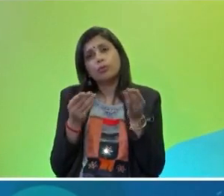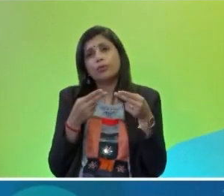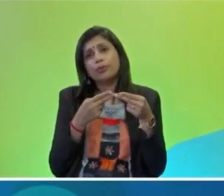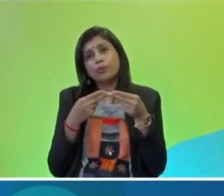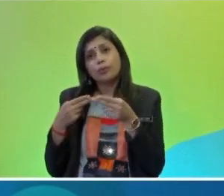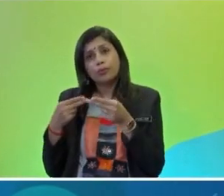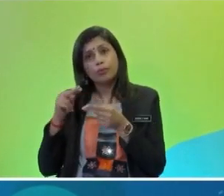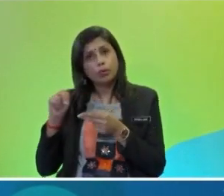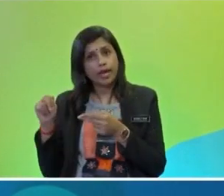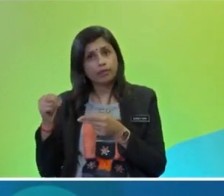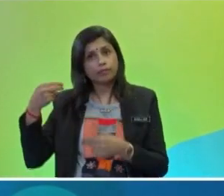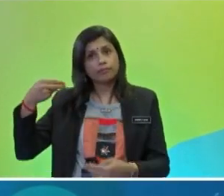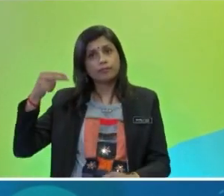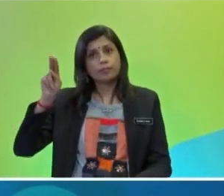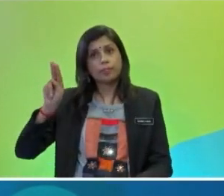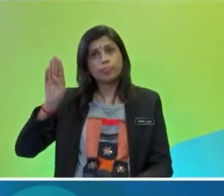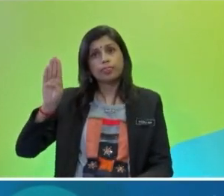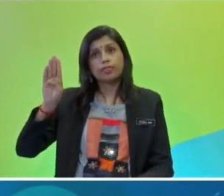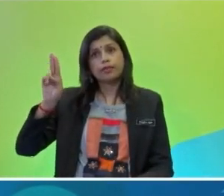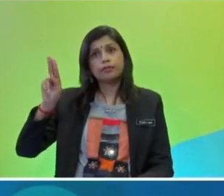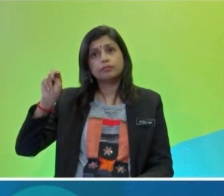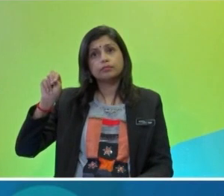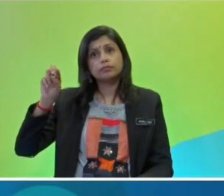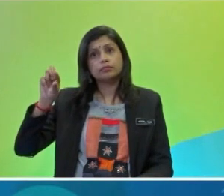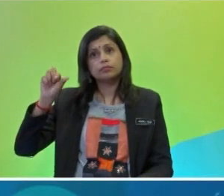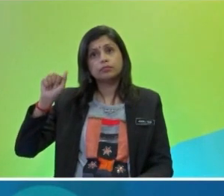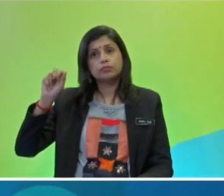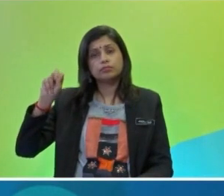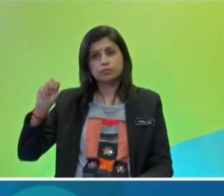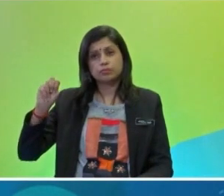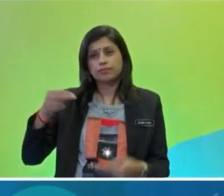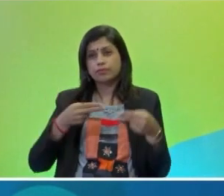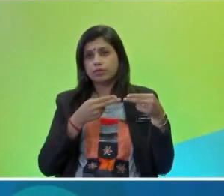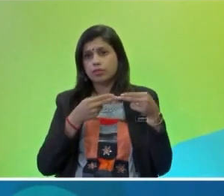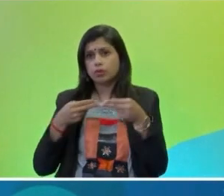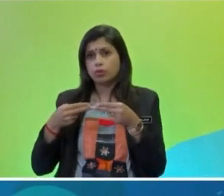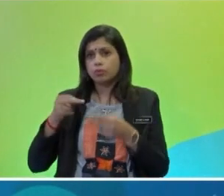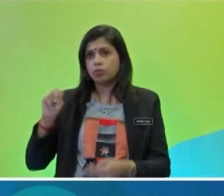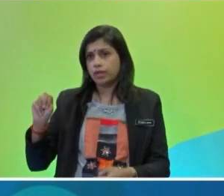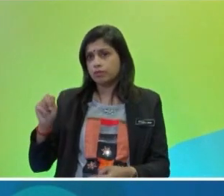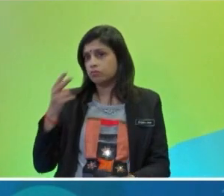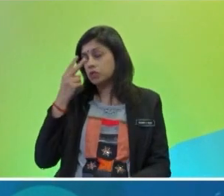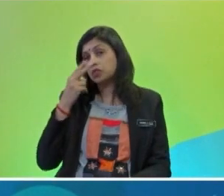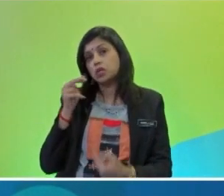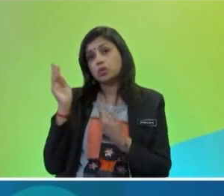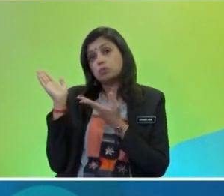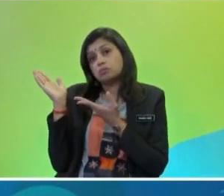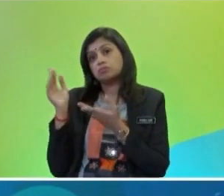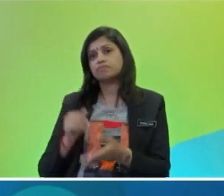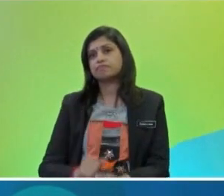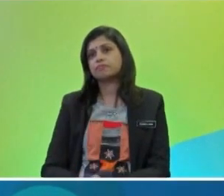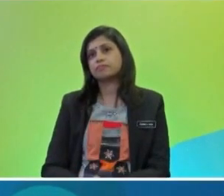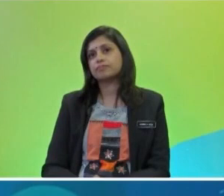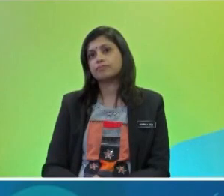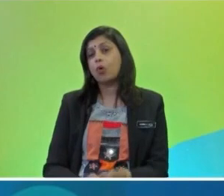hubungan. Hubungan antara jiran dapat dipupuk dengan mengamalkan sikap berterima kasih. Betul okay, ke cikgu? Baik. Okey, baik. Betul ke? Jom